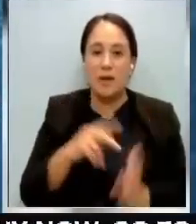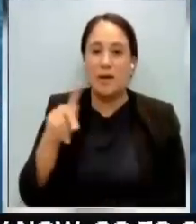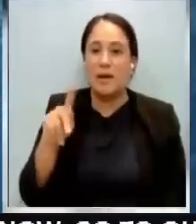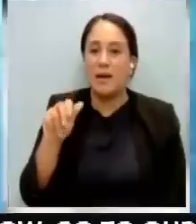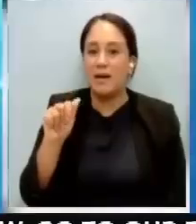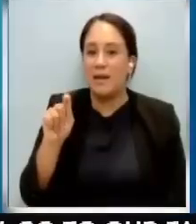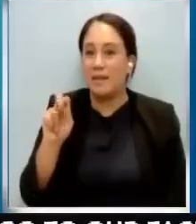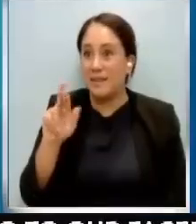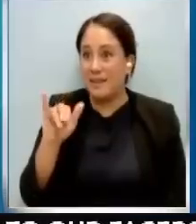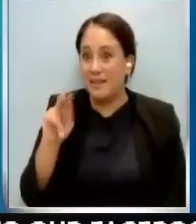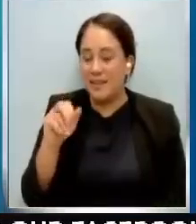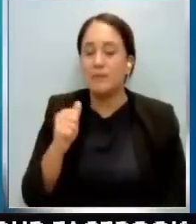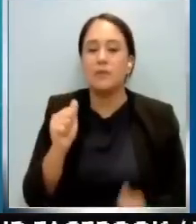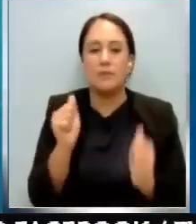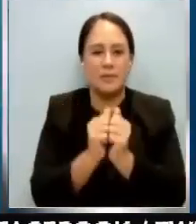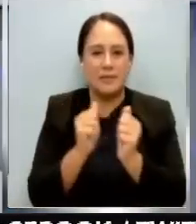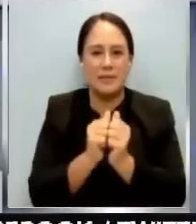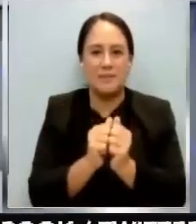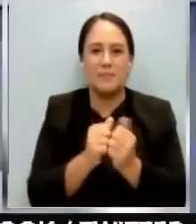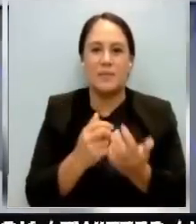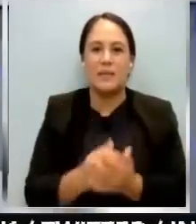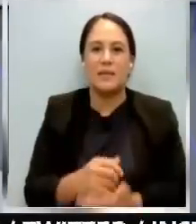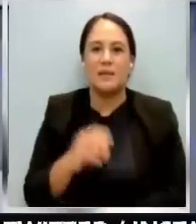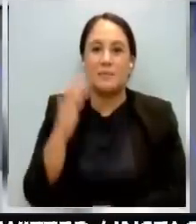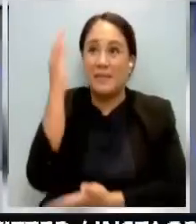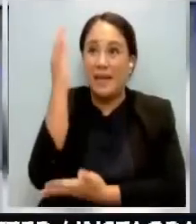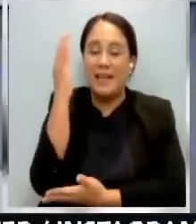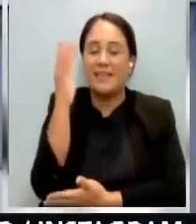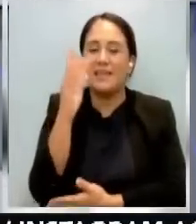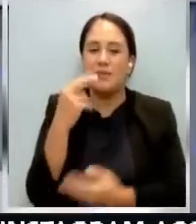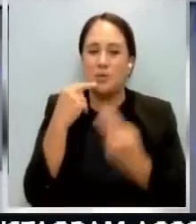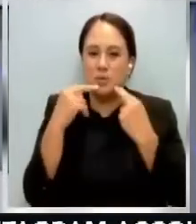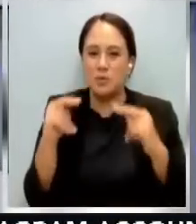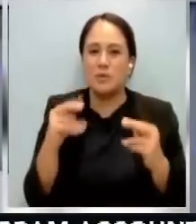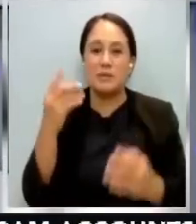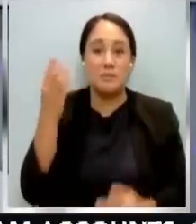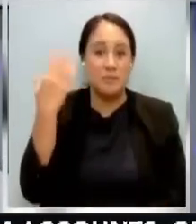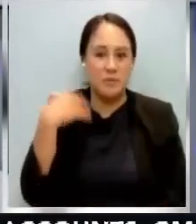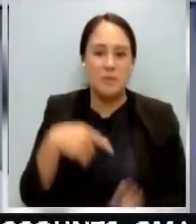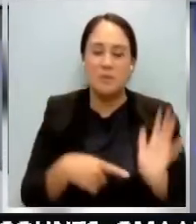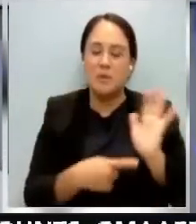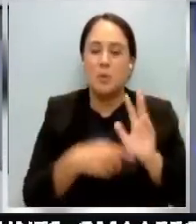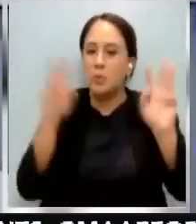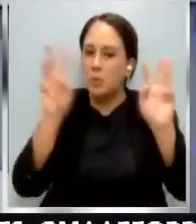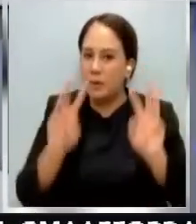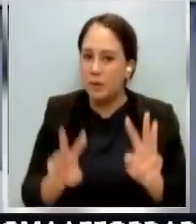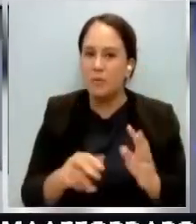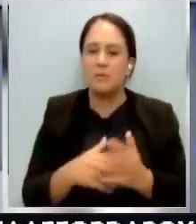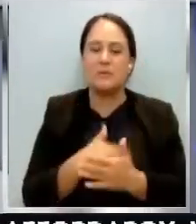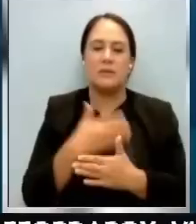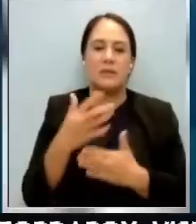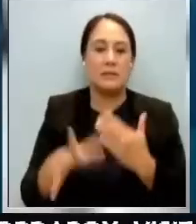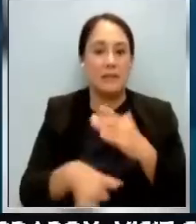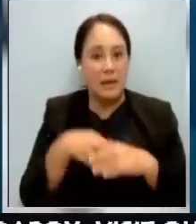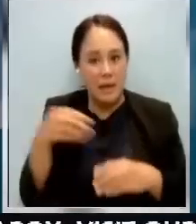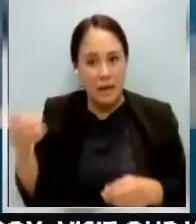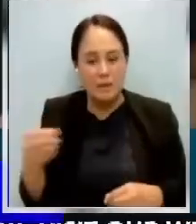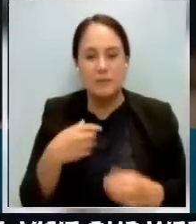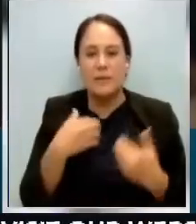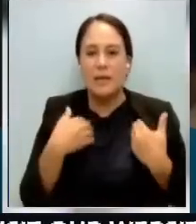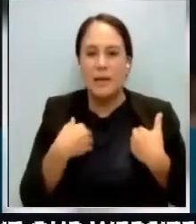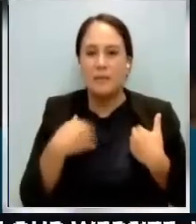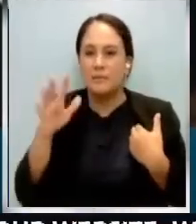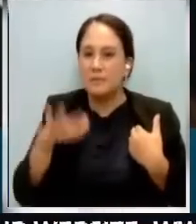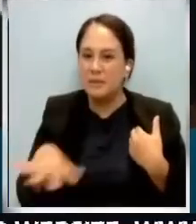makakasalo natin sa Balitang Hali. Dati, pag nasa loob ako, magpapresent ako ng weather, tapos paglalabas ako, magko-cover ako sa field. So